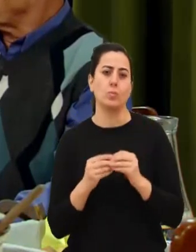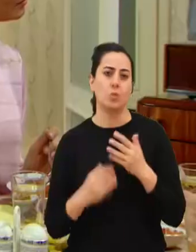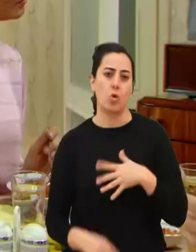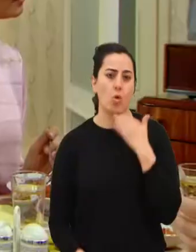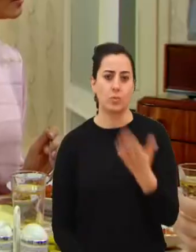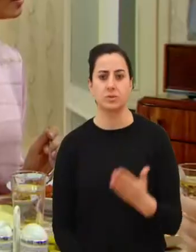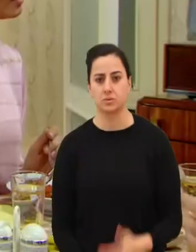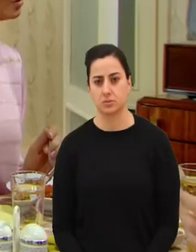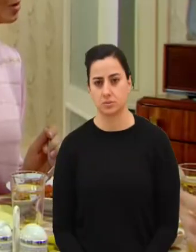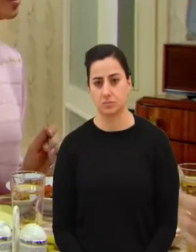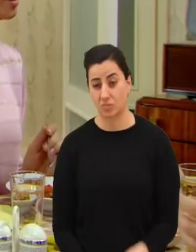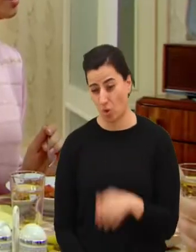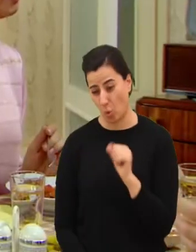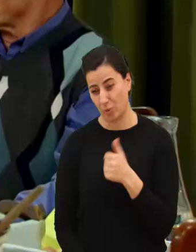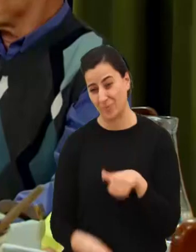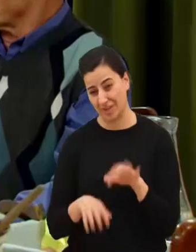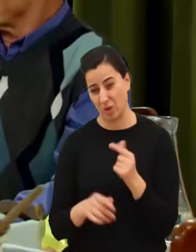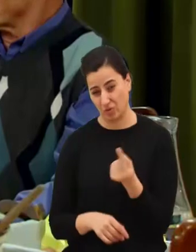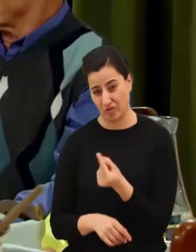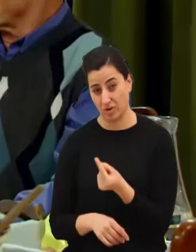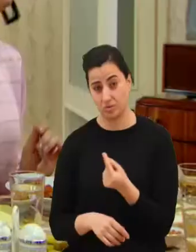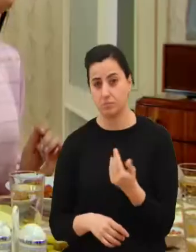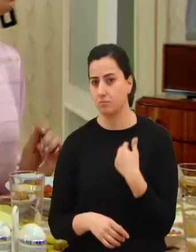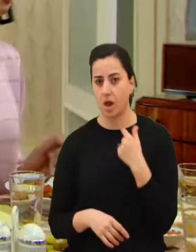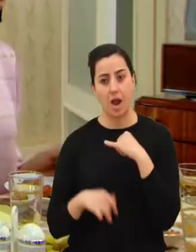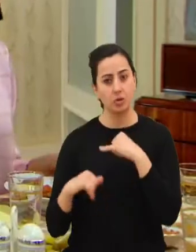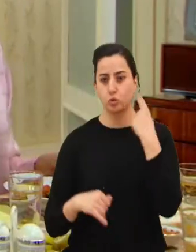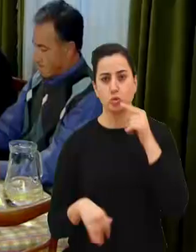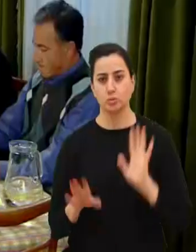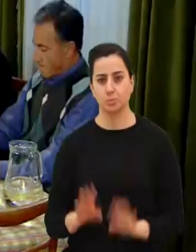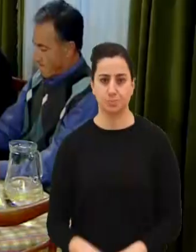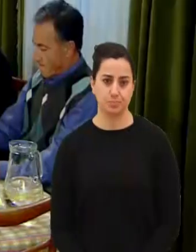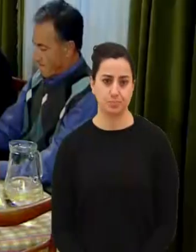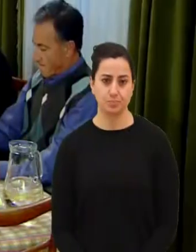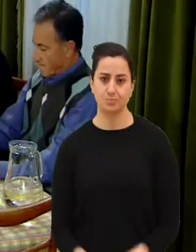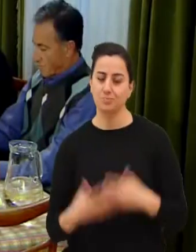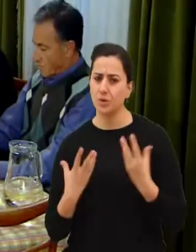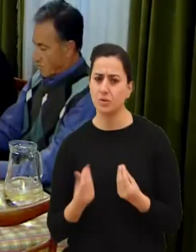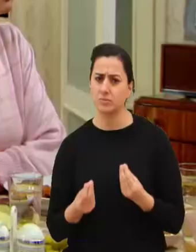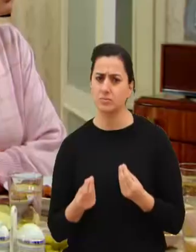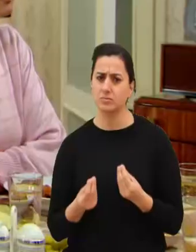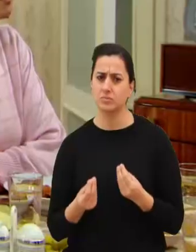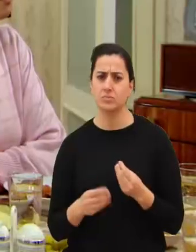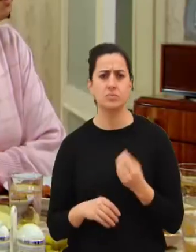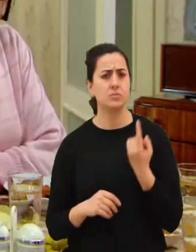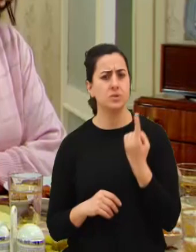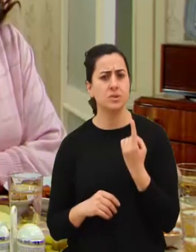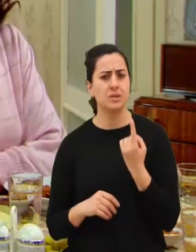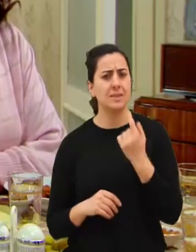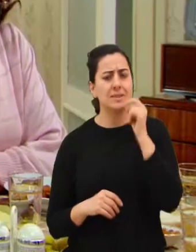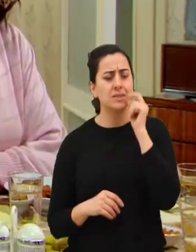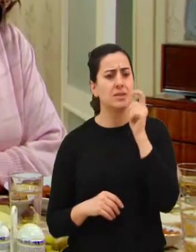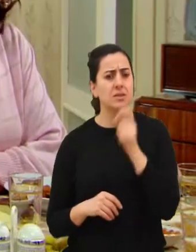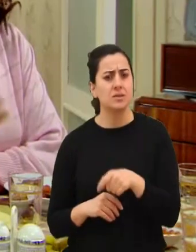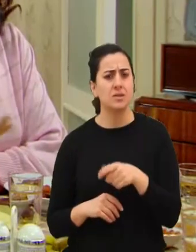Gülden. Önemsiz şeylerin. Ben hiç de öyle düşünmüyorum. Peki durup dururken